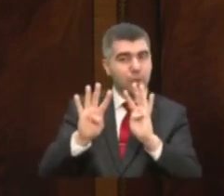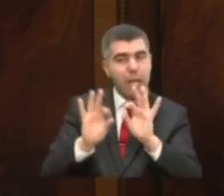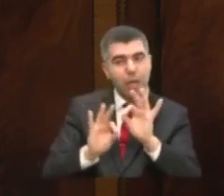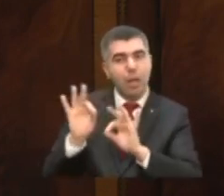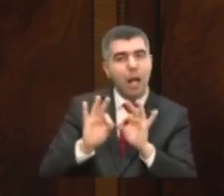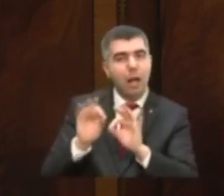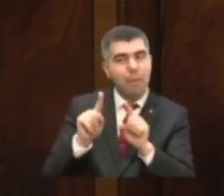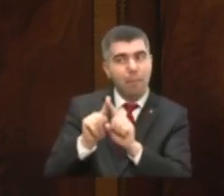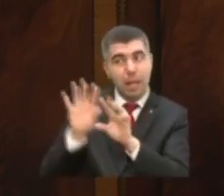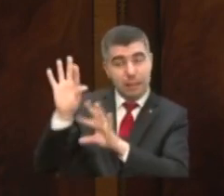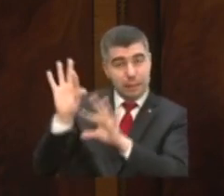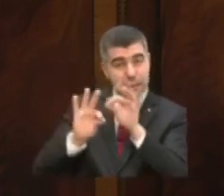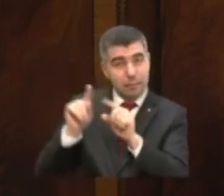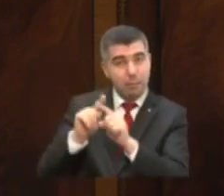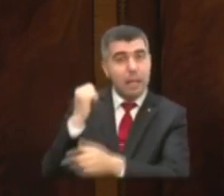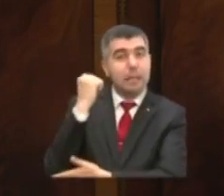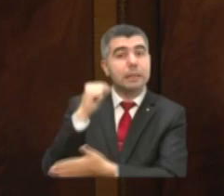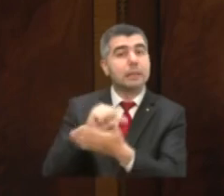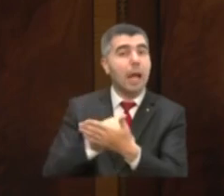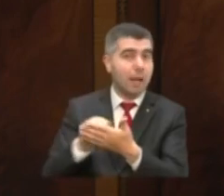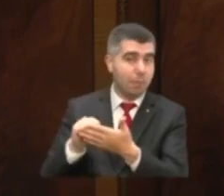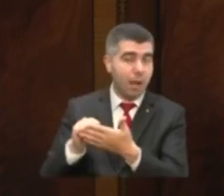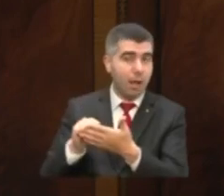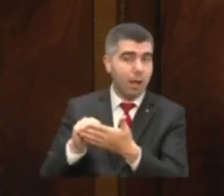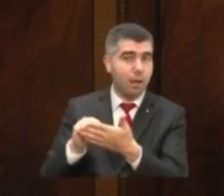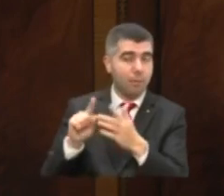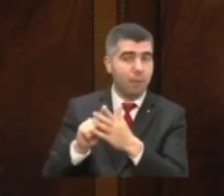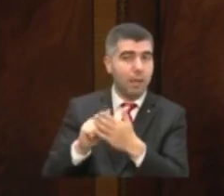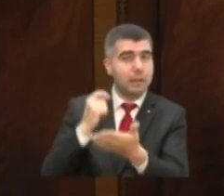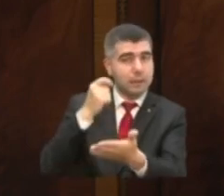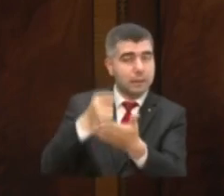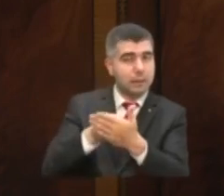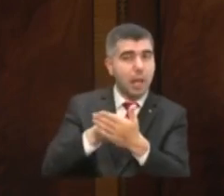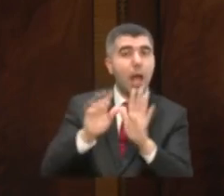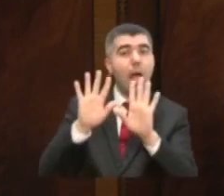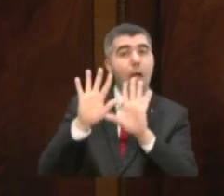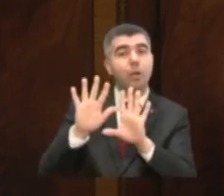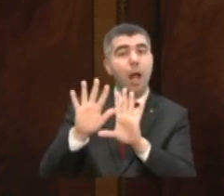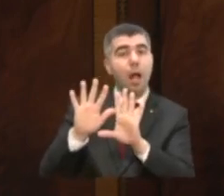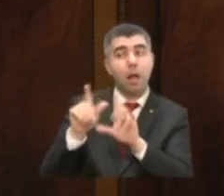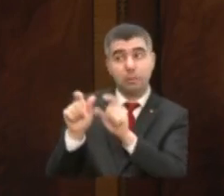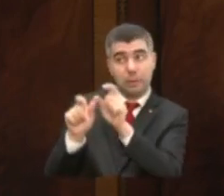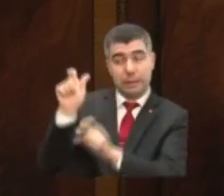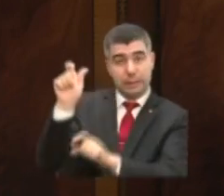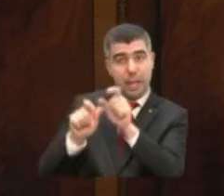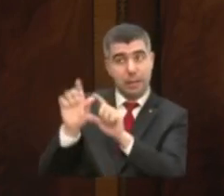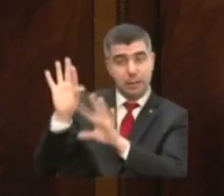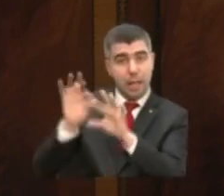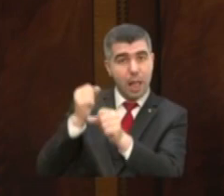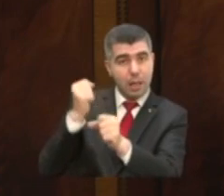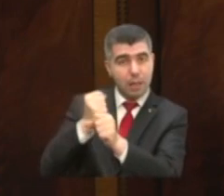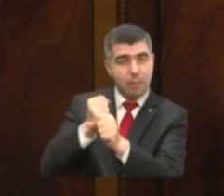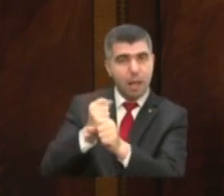التشغيل عن طريق الإعفاء من التحملات الاجتماعية ومن الضريبة على الدخل في حدود 10 ديال الأجراء، حدود 10 ديال الأجراء